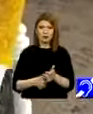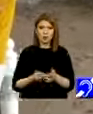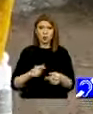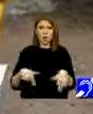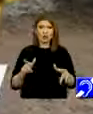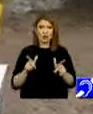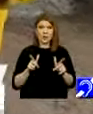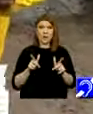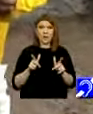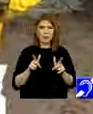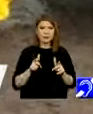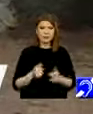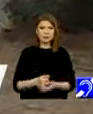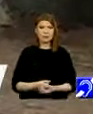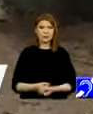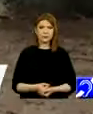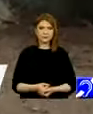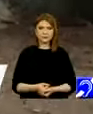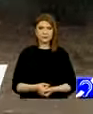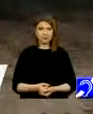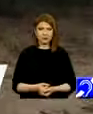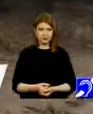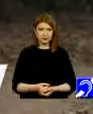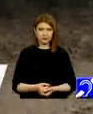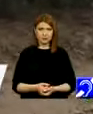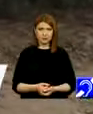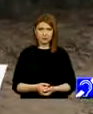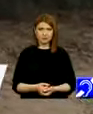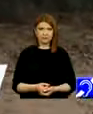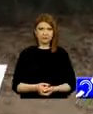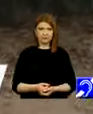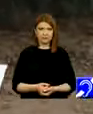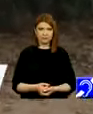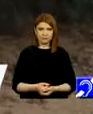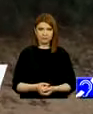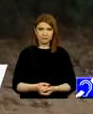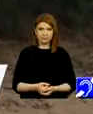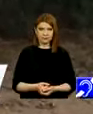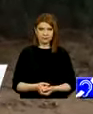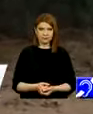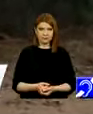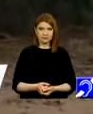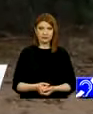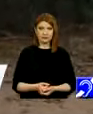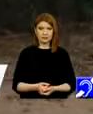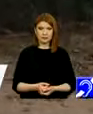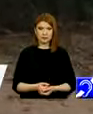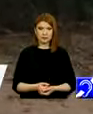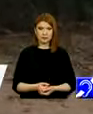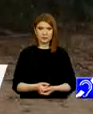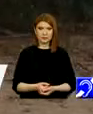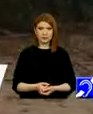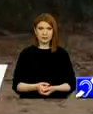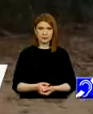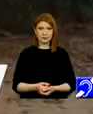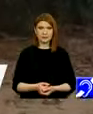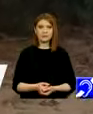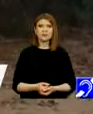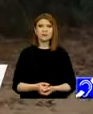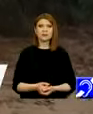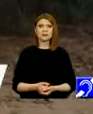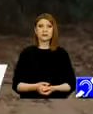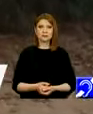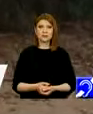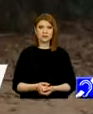dată, pe 20-25 de minute, cu ploaia torențial. Se s-a adunat aici de bătăți de sanță în valea asta.